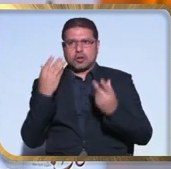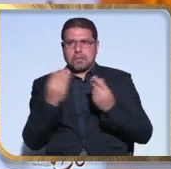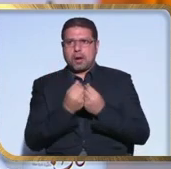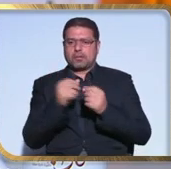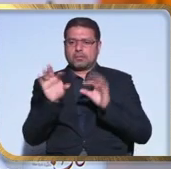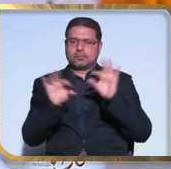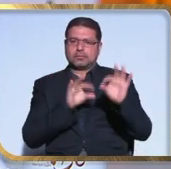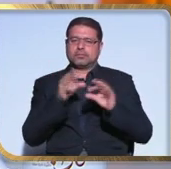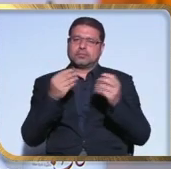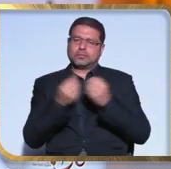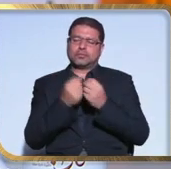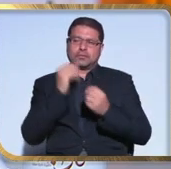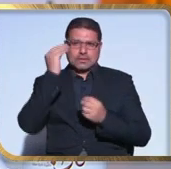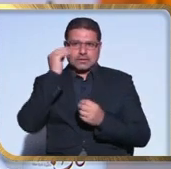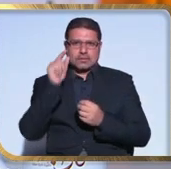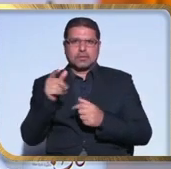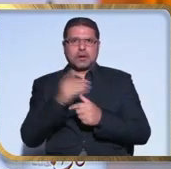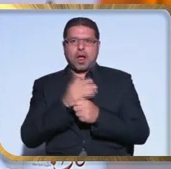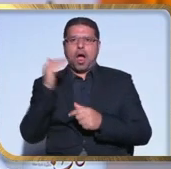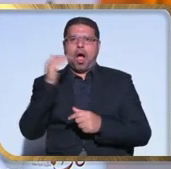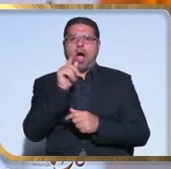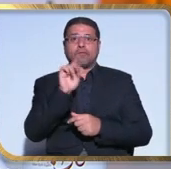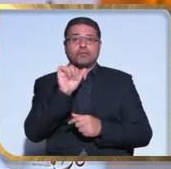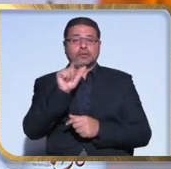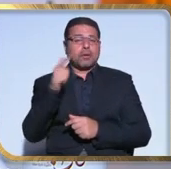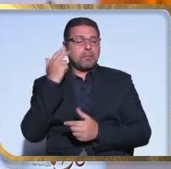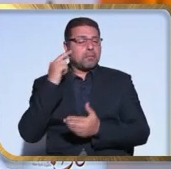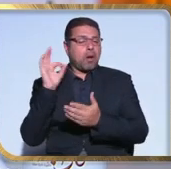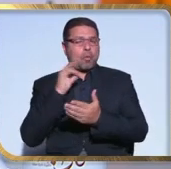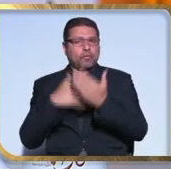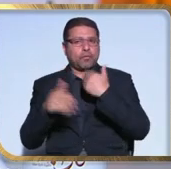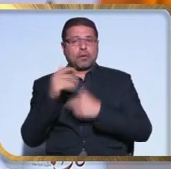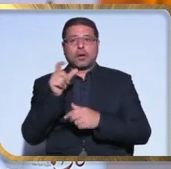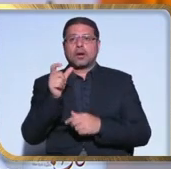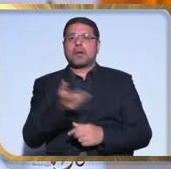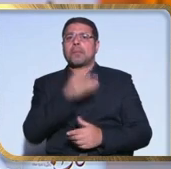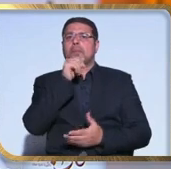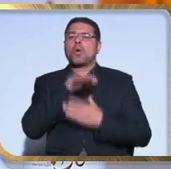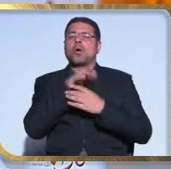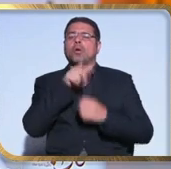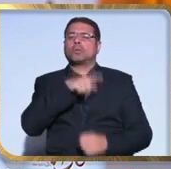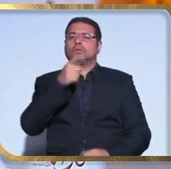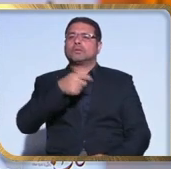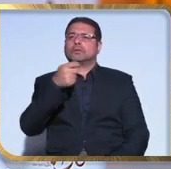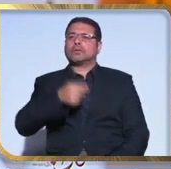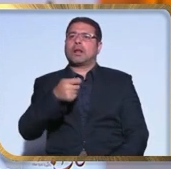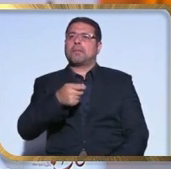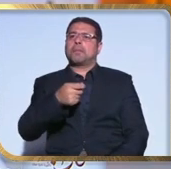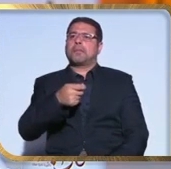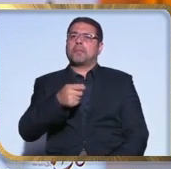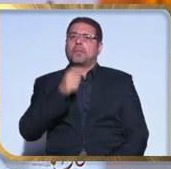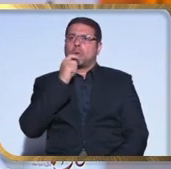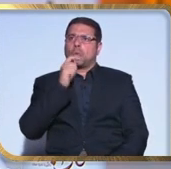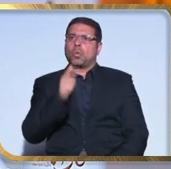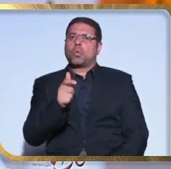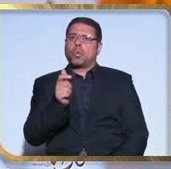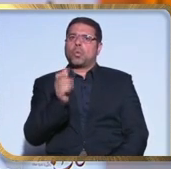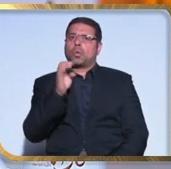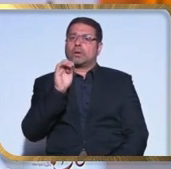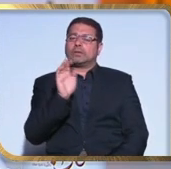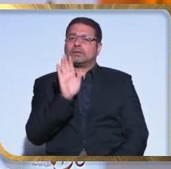من سيرتها العطره فقد كانت قبل النبي صلى الله عليه وسلم عند خنيس ابن